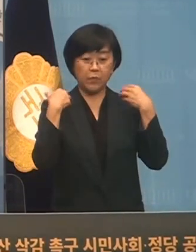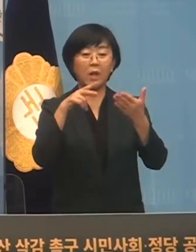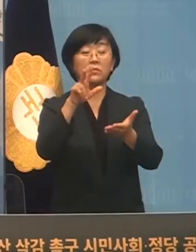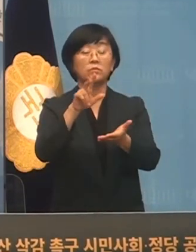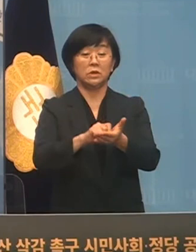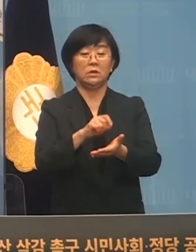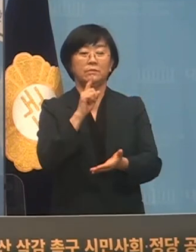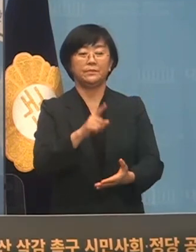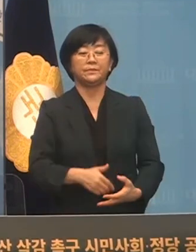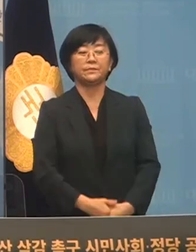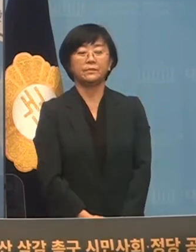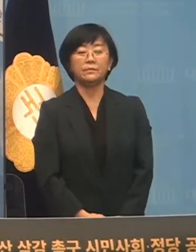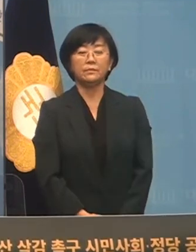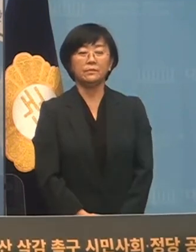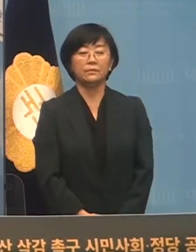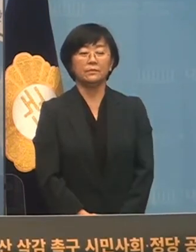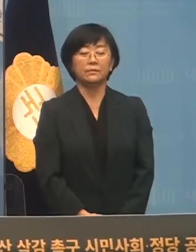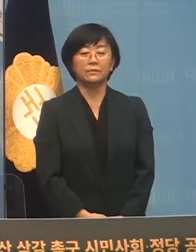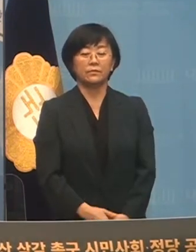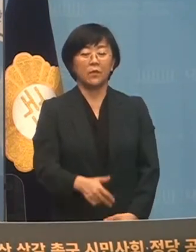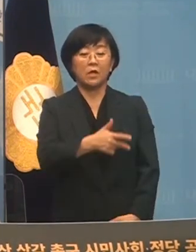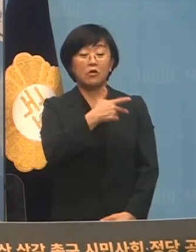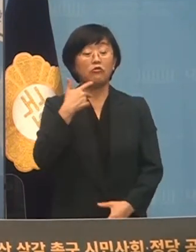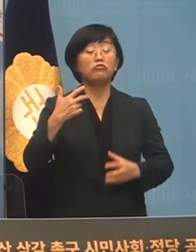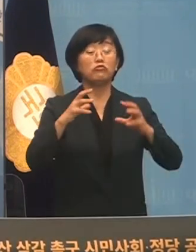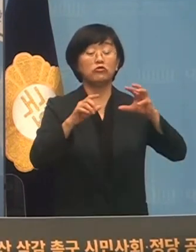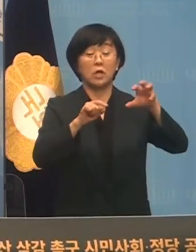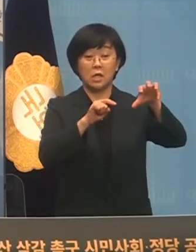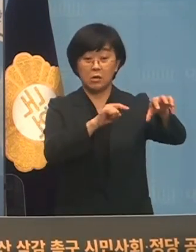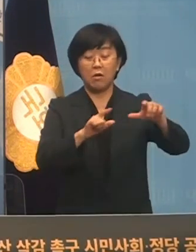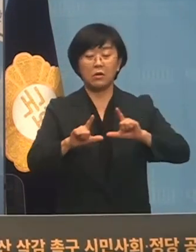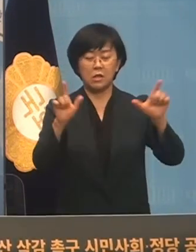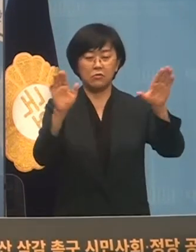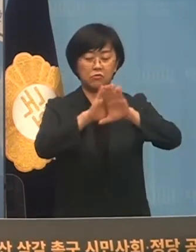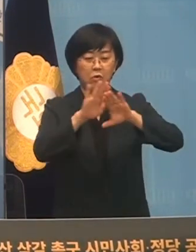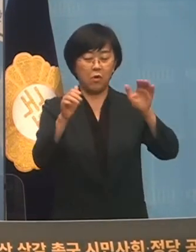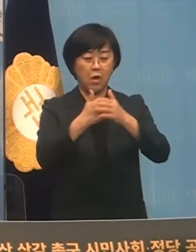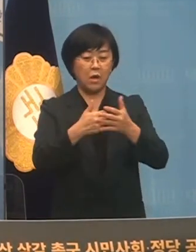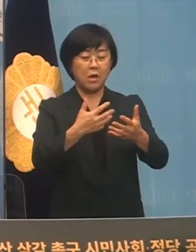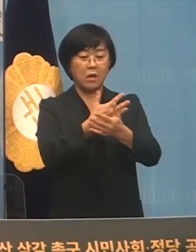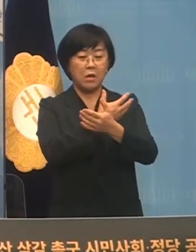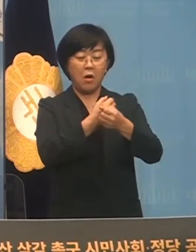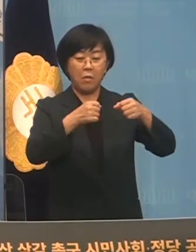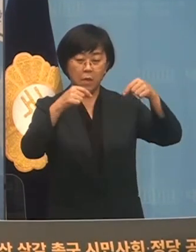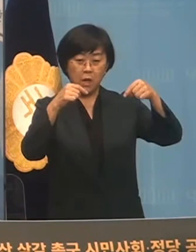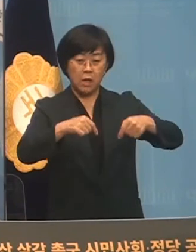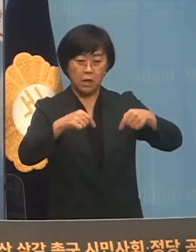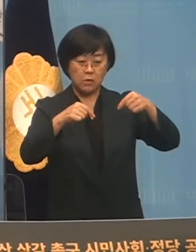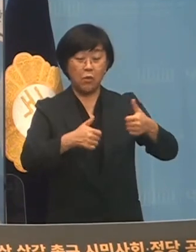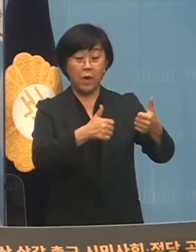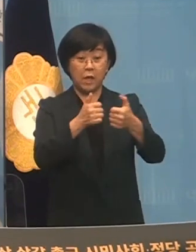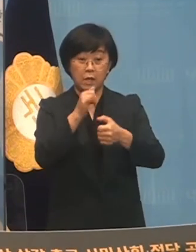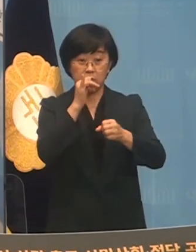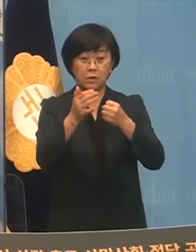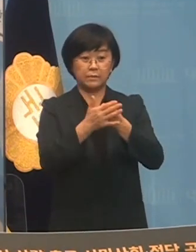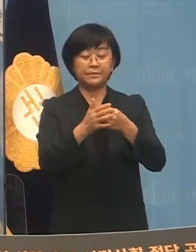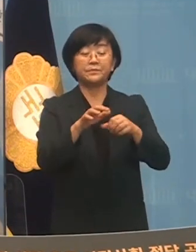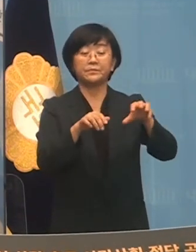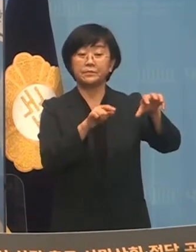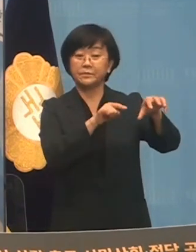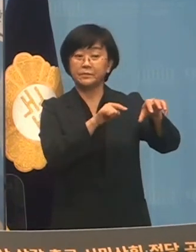문제입니다. 지금 영국 글래스고에서는 유엔 기후변화협약 강사국 총회가 열리고 있습니다. 이